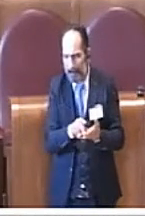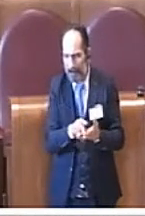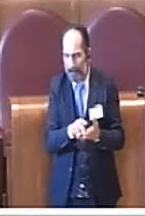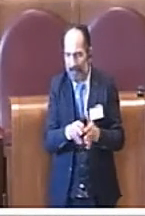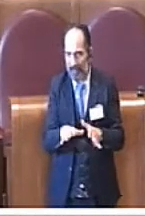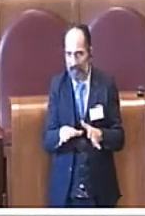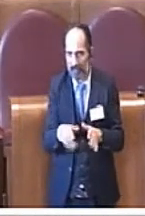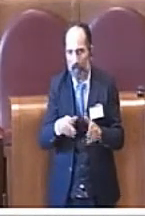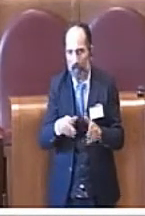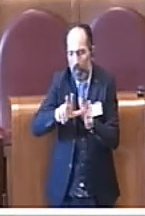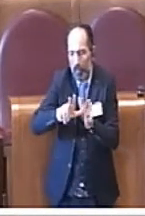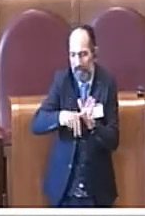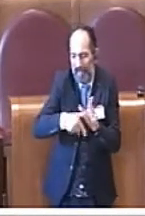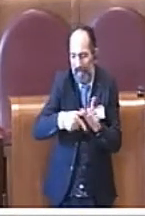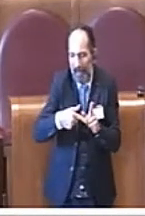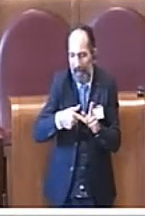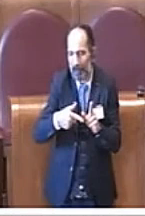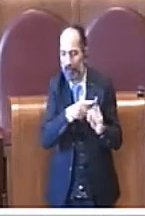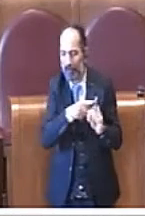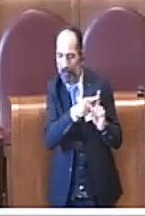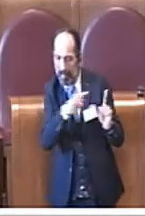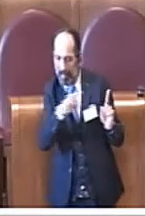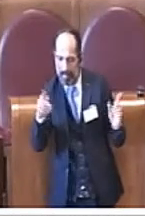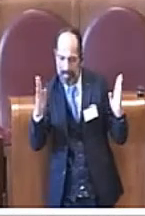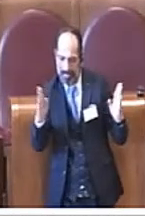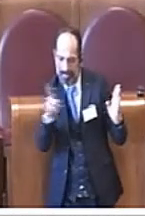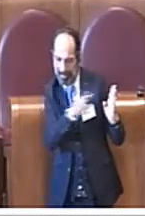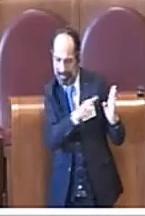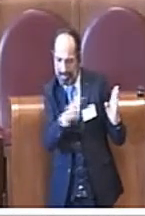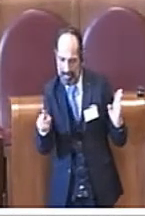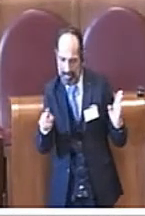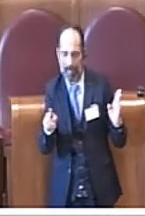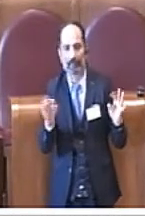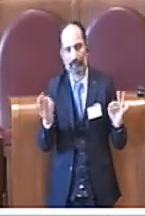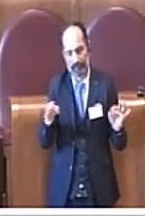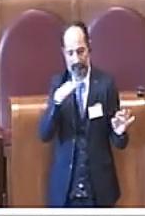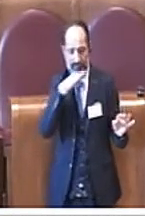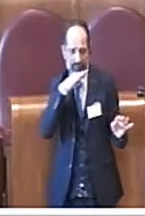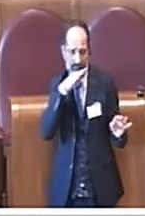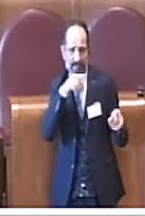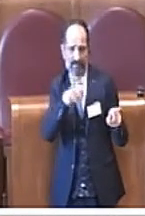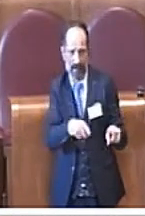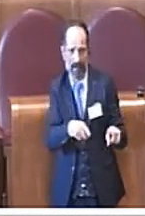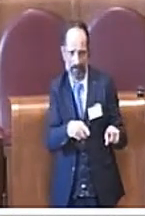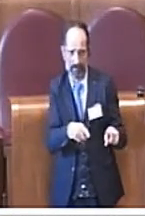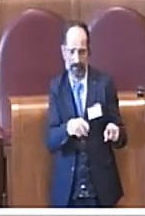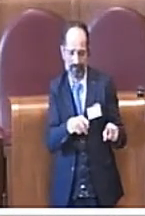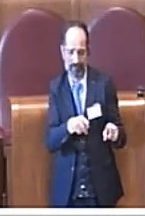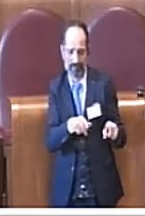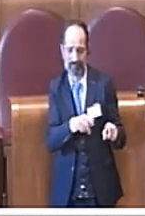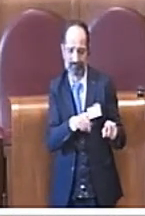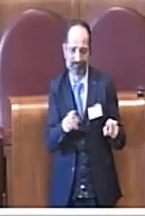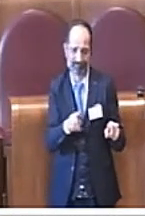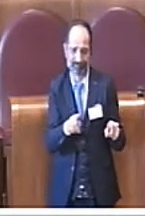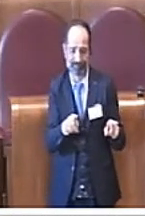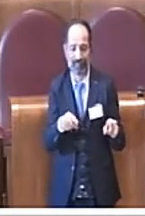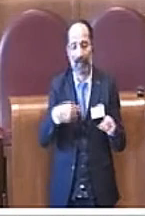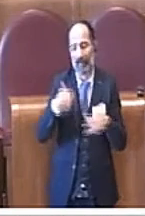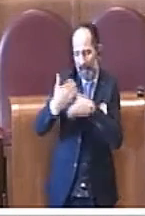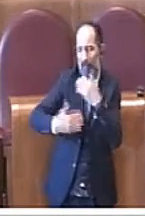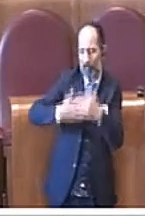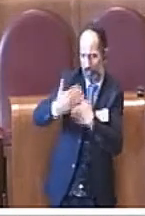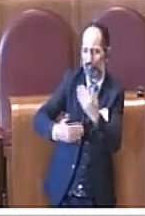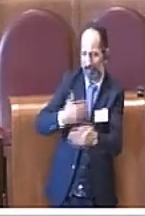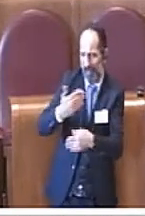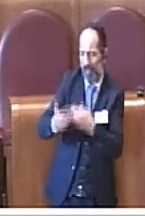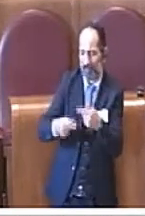un tempo di mezzo appunto durato abbastanza. E noi stiamo procedendo